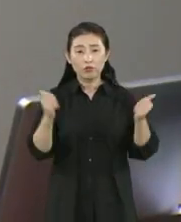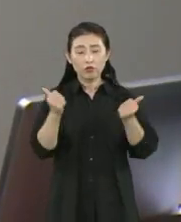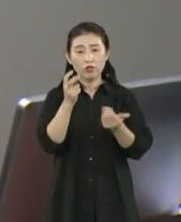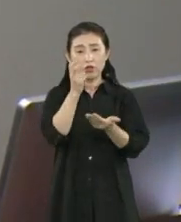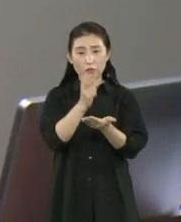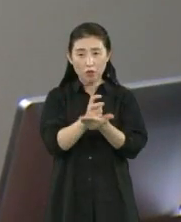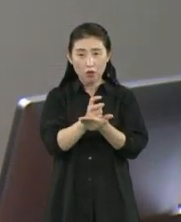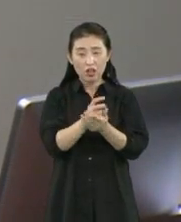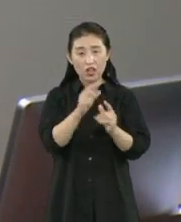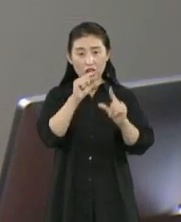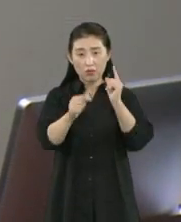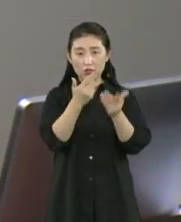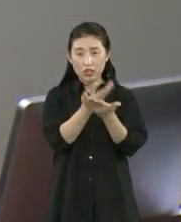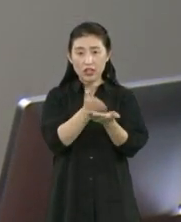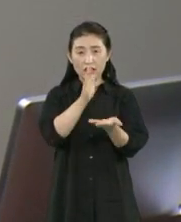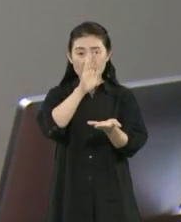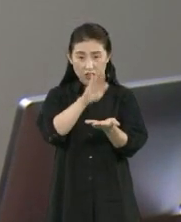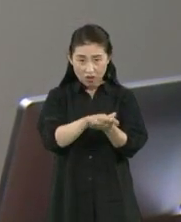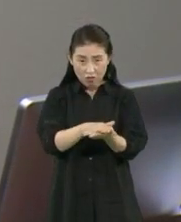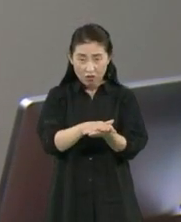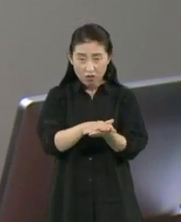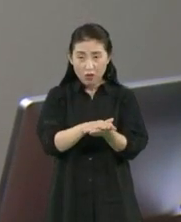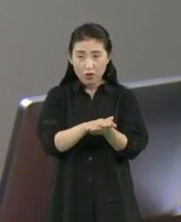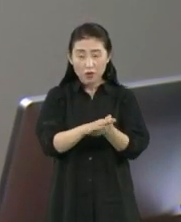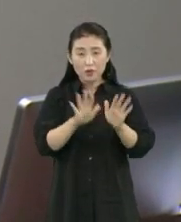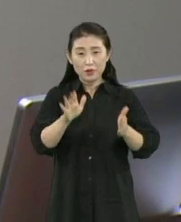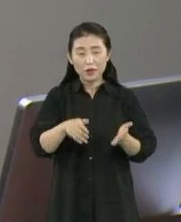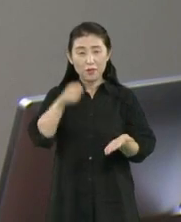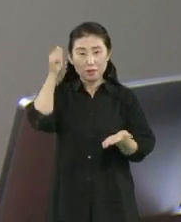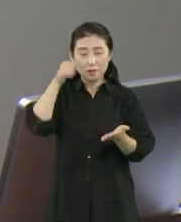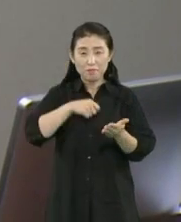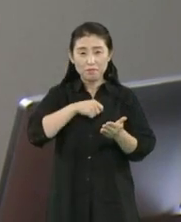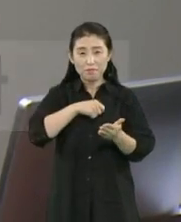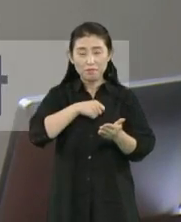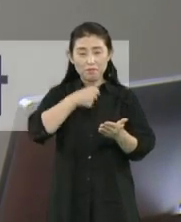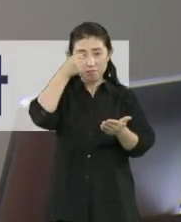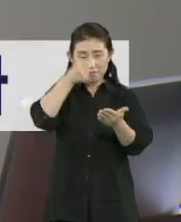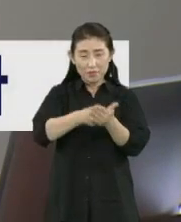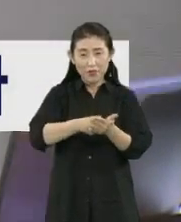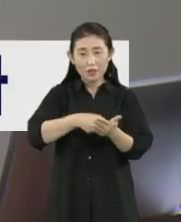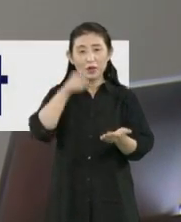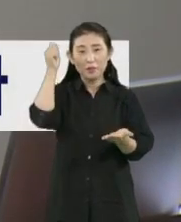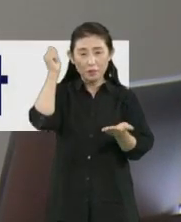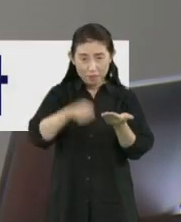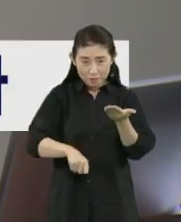국회법 일부 개정 법률안 대안은 가결되었음을 선포합니다.